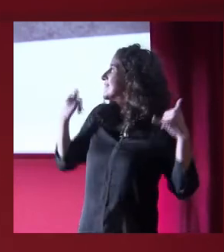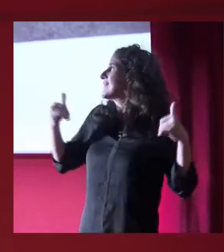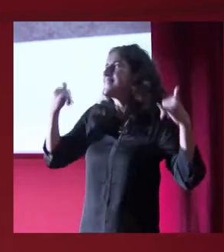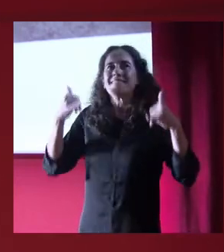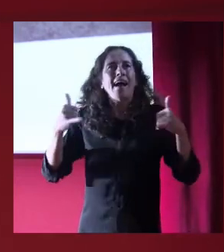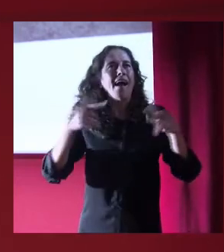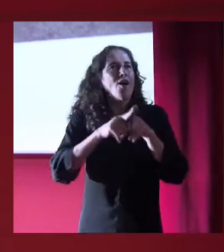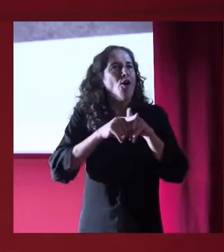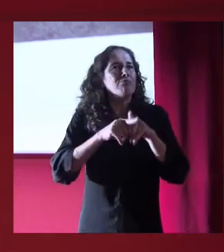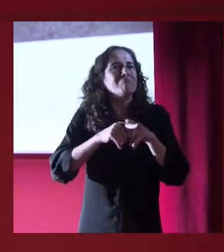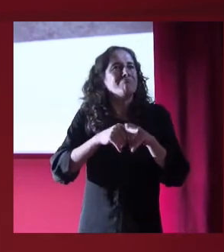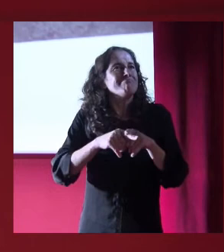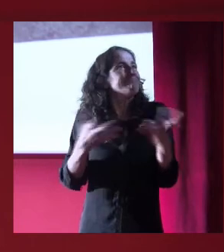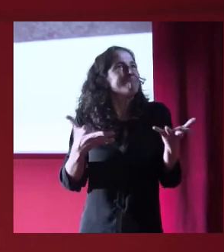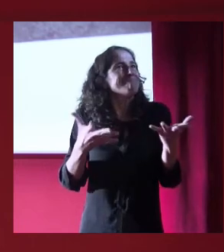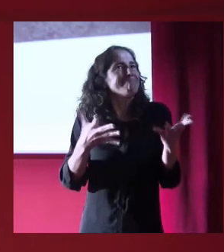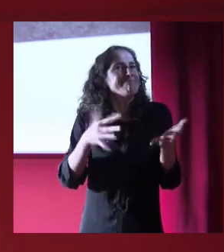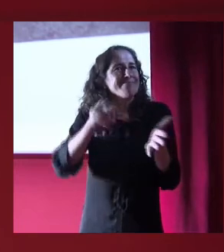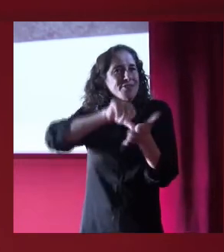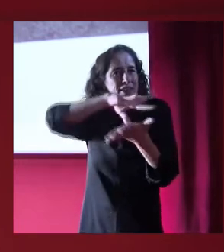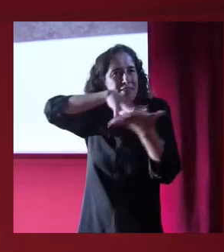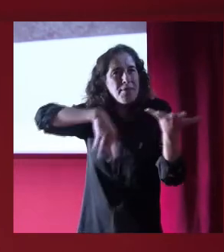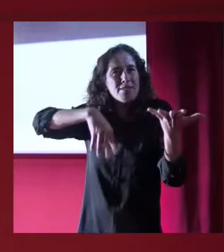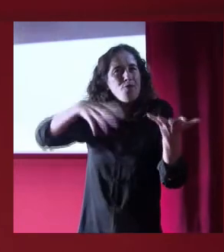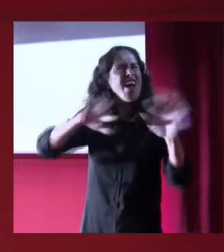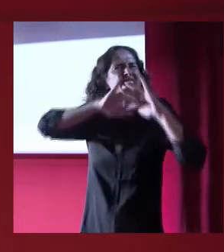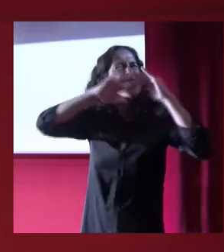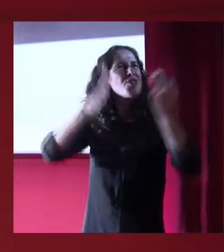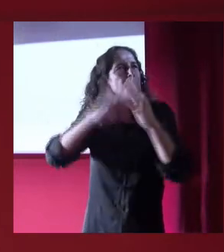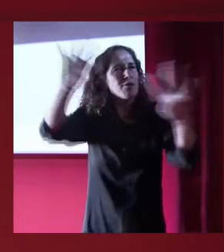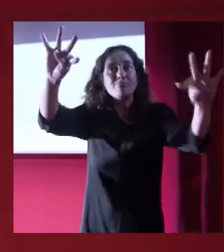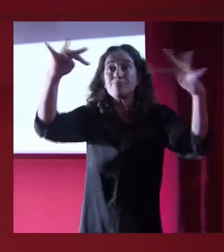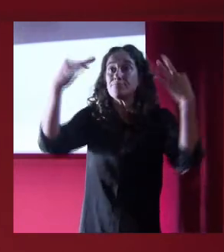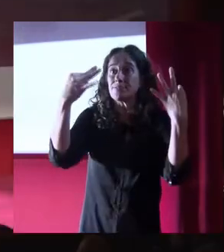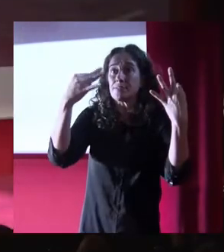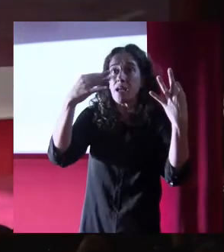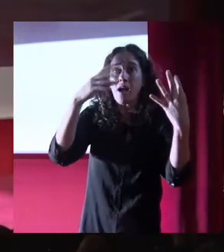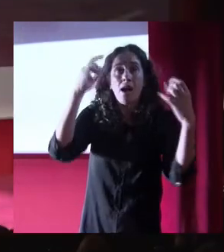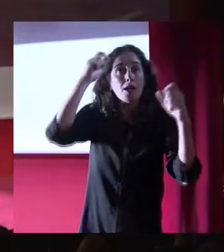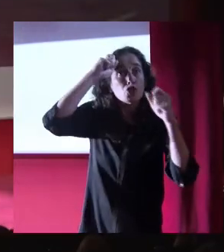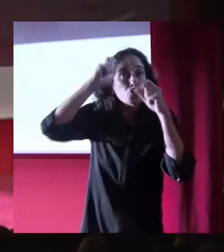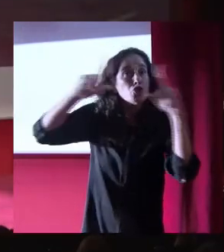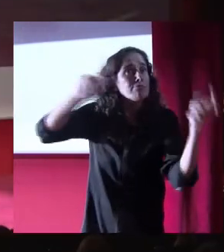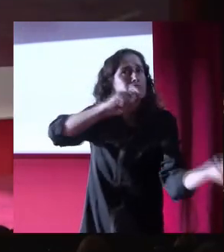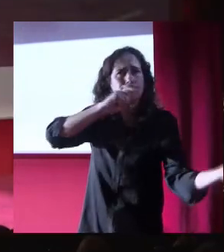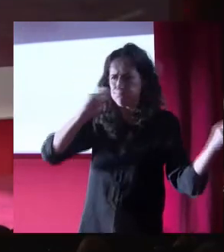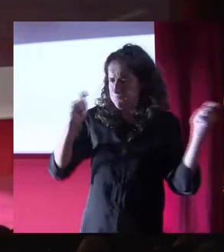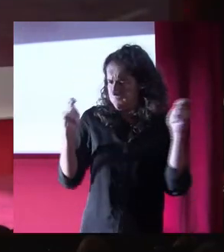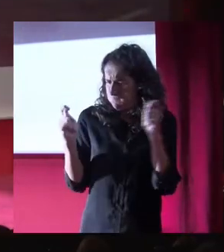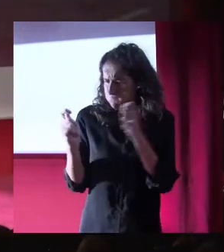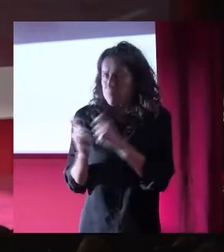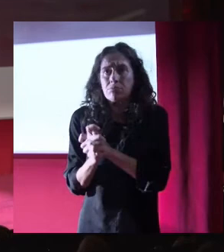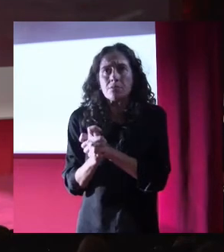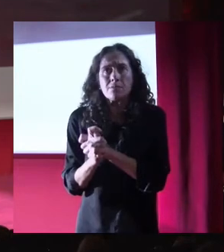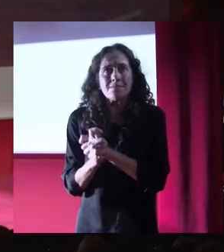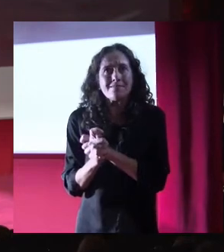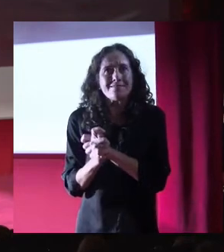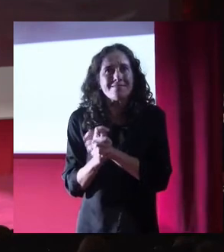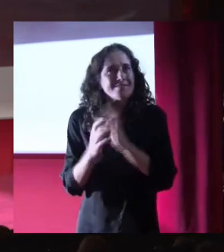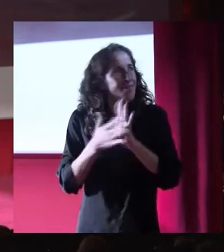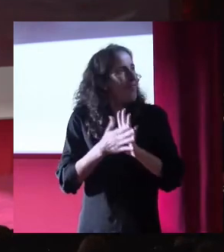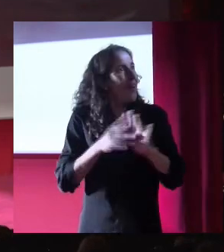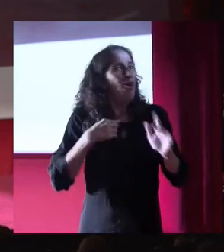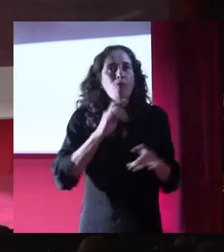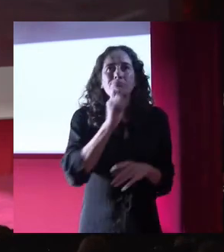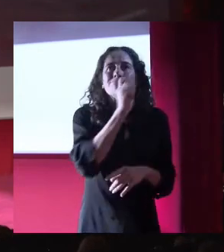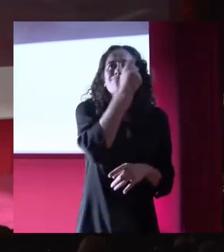món. I aquell somni es va fer realitat. És la Barcelona que tots hem conegut i la Barcelona que el món ha